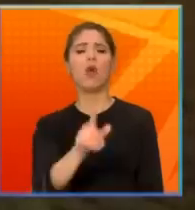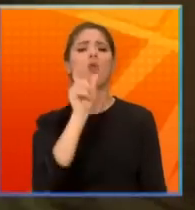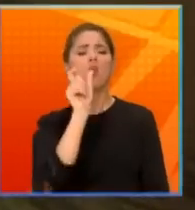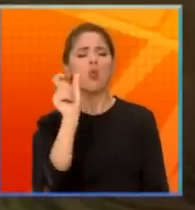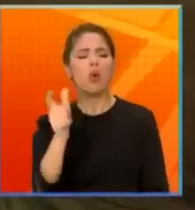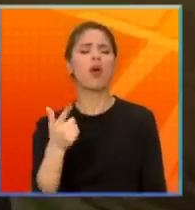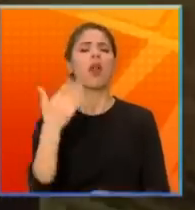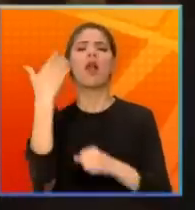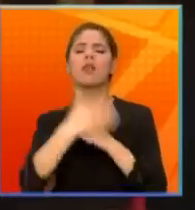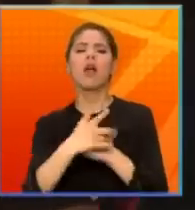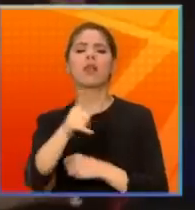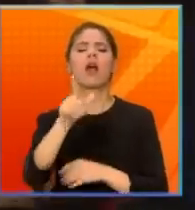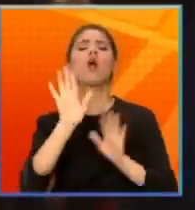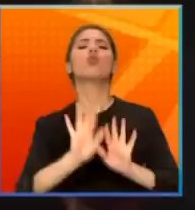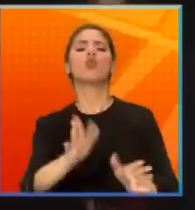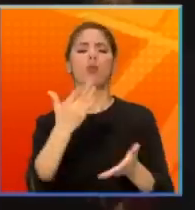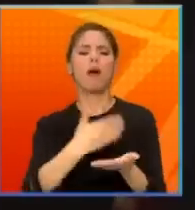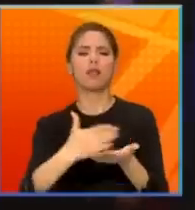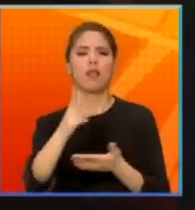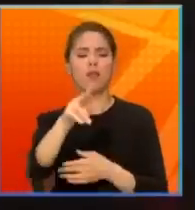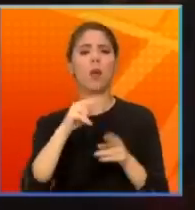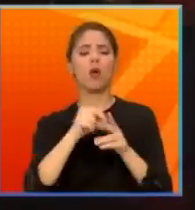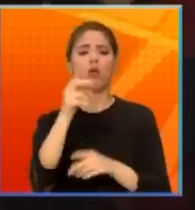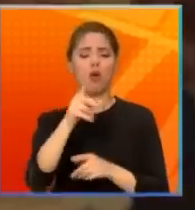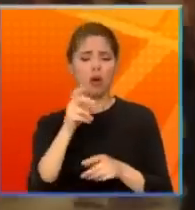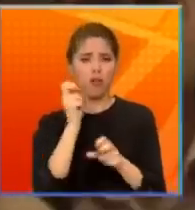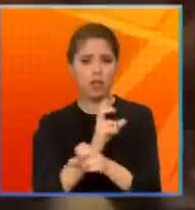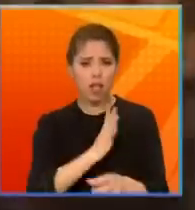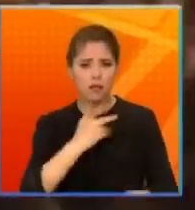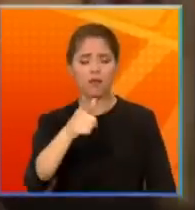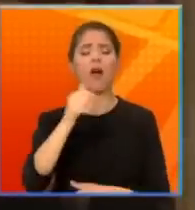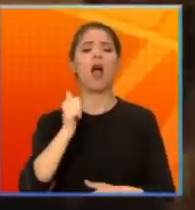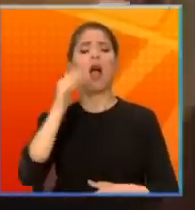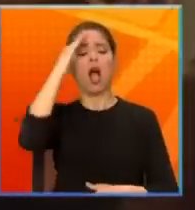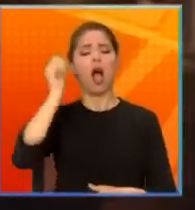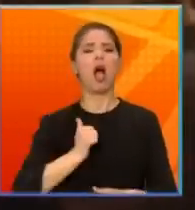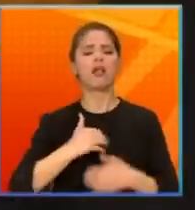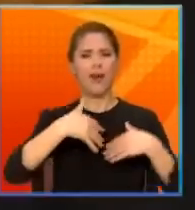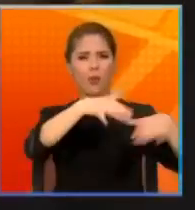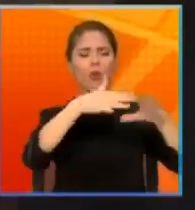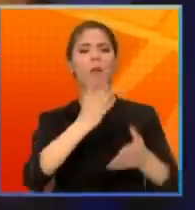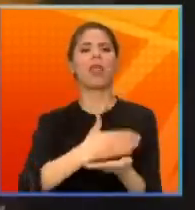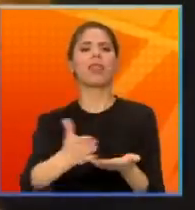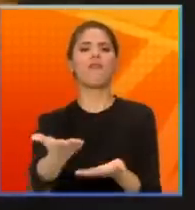Uyarılar ne de yasak onları durdurdu. Koronavirüs salgınına rağmen askeri uğurlamaları devam etti.